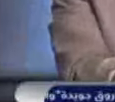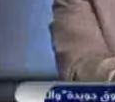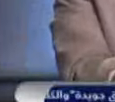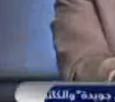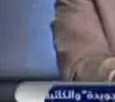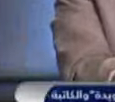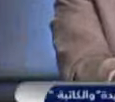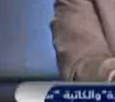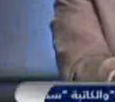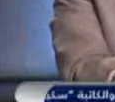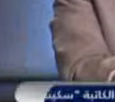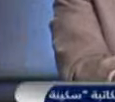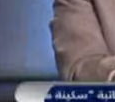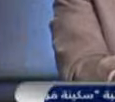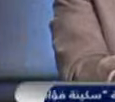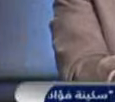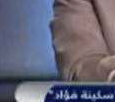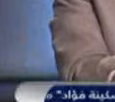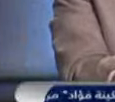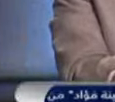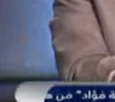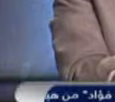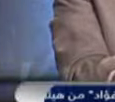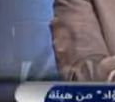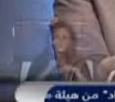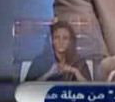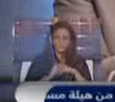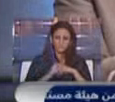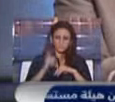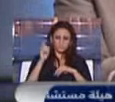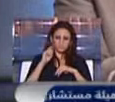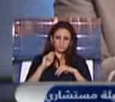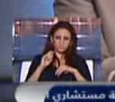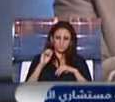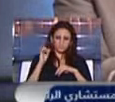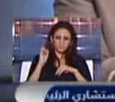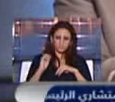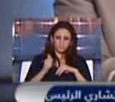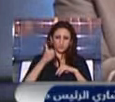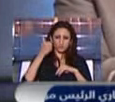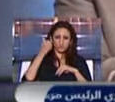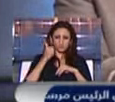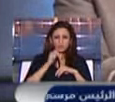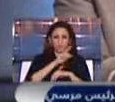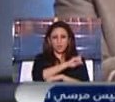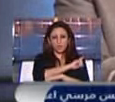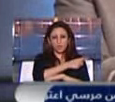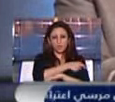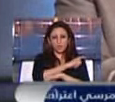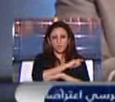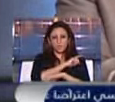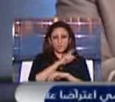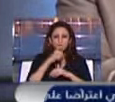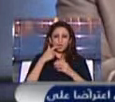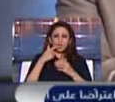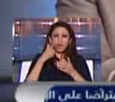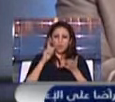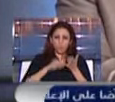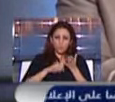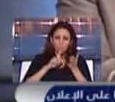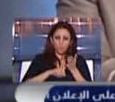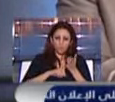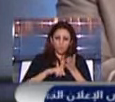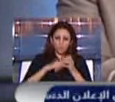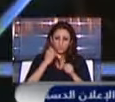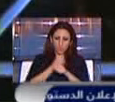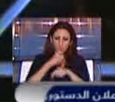اهلا بكم من جديد، وكنا بنتكلم لسه مع رضا. رضا، بعد ما رجعت من المانيا هل تم تنفيذ الوعود اللي وعدوك بيها؟ ما فيش الا